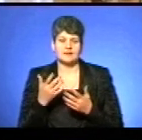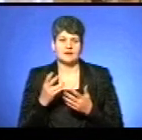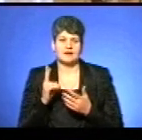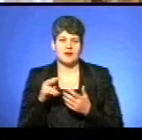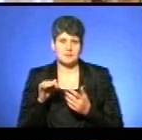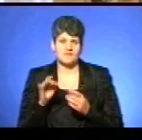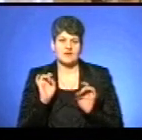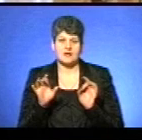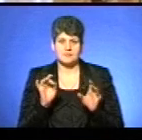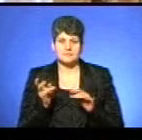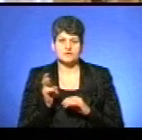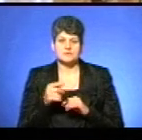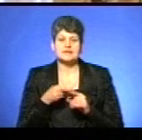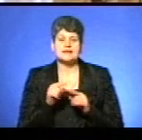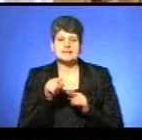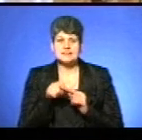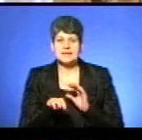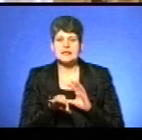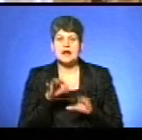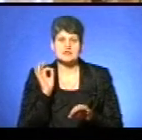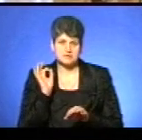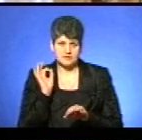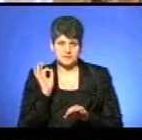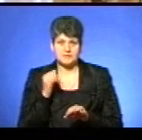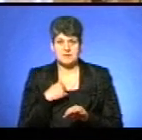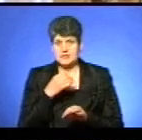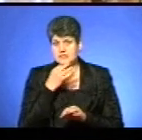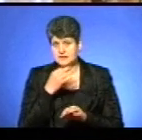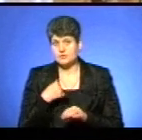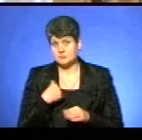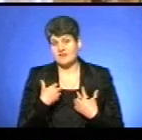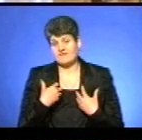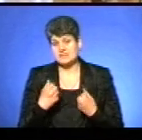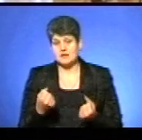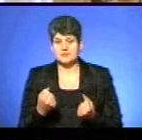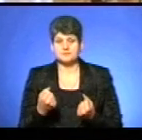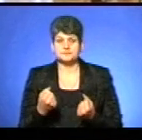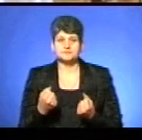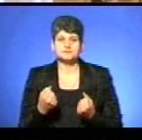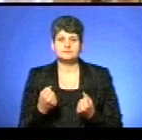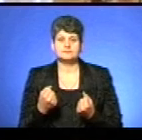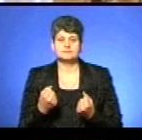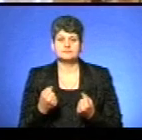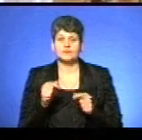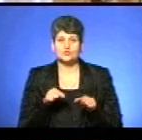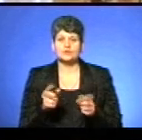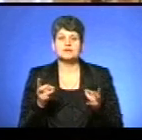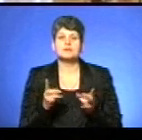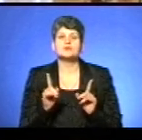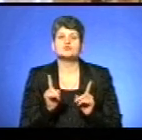рекламах. Прийшов на цей кастинг і мені сказали, що мене взяли. Ну, тут треба, що